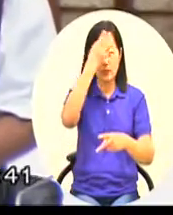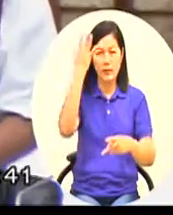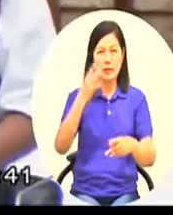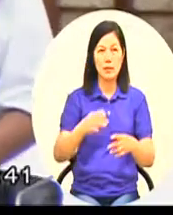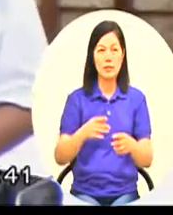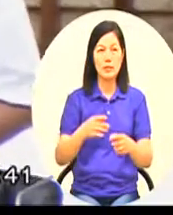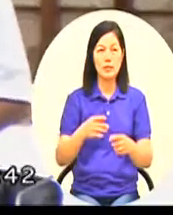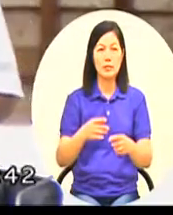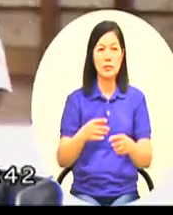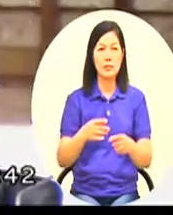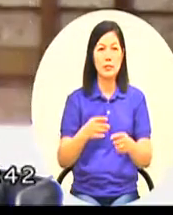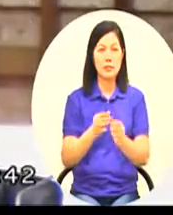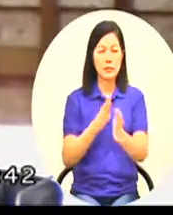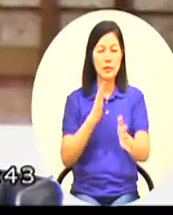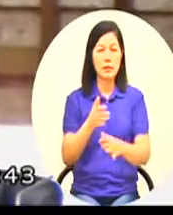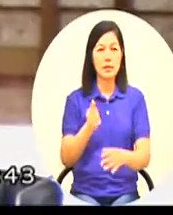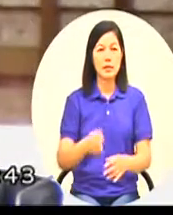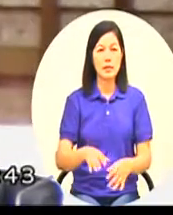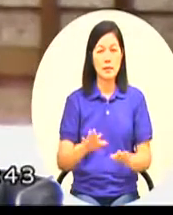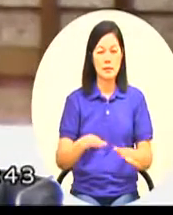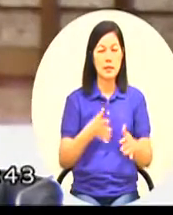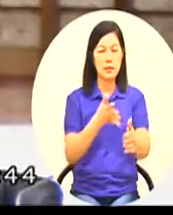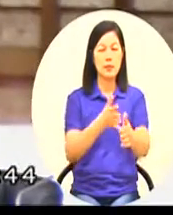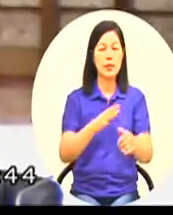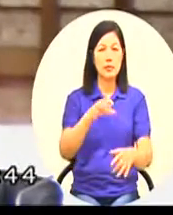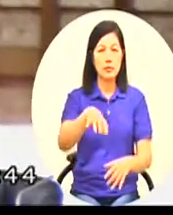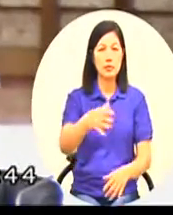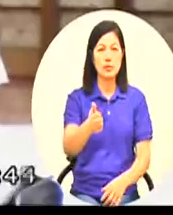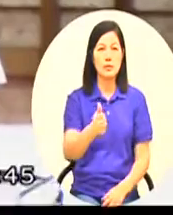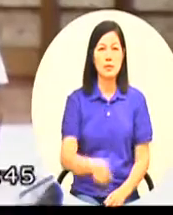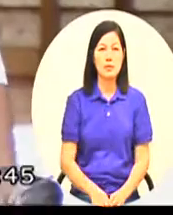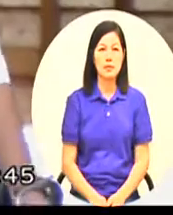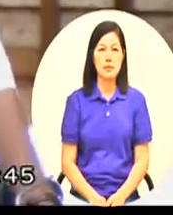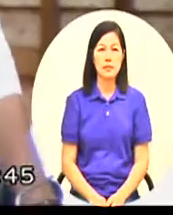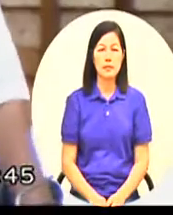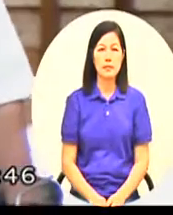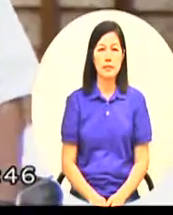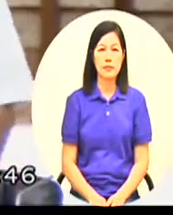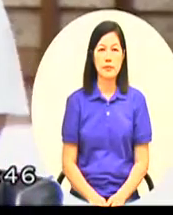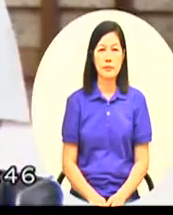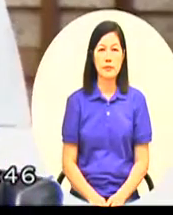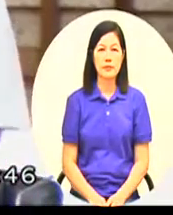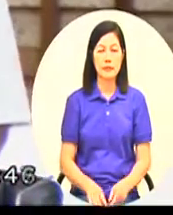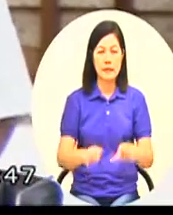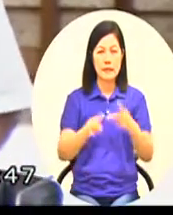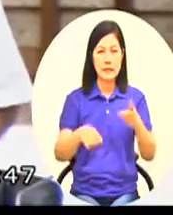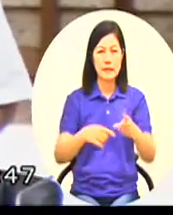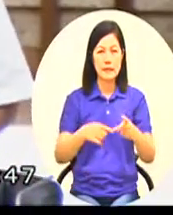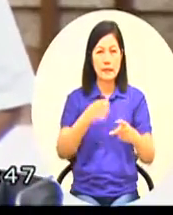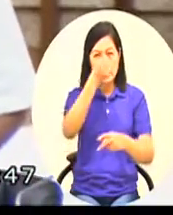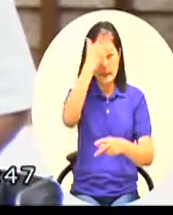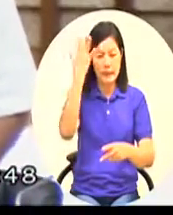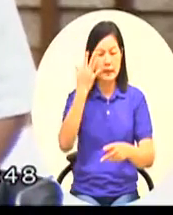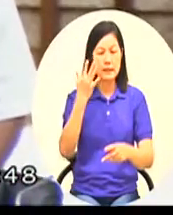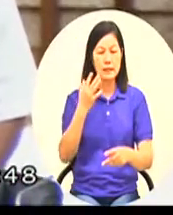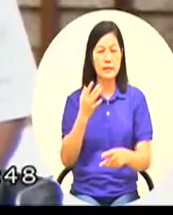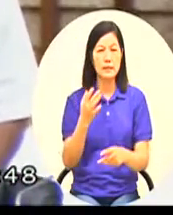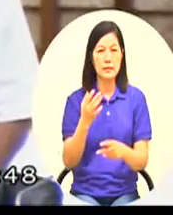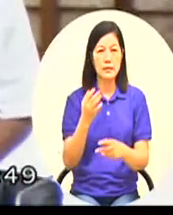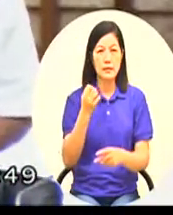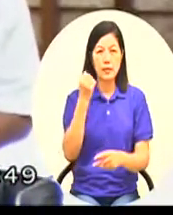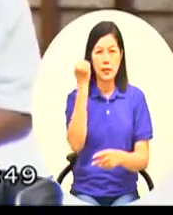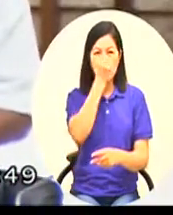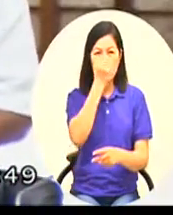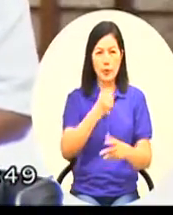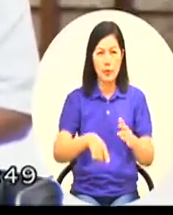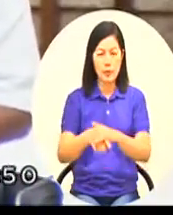啊，那我就问局长好。局长，看到你这个少年的这个犯罪啊，刚刚你所做的工作报告